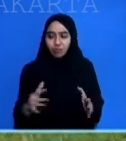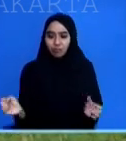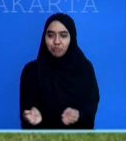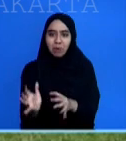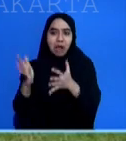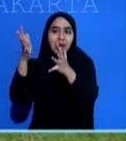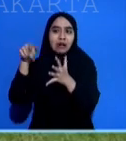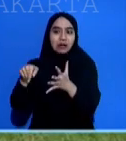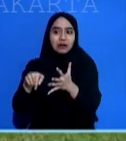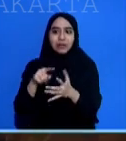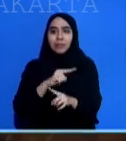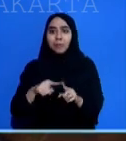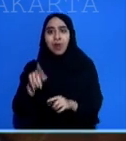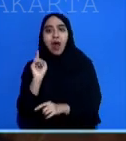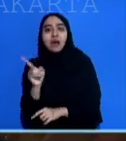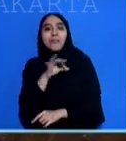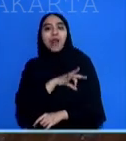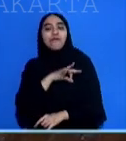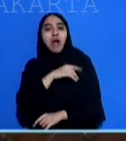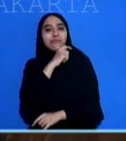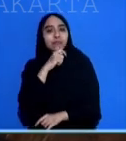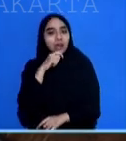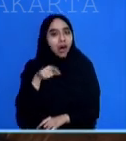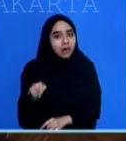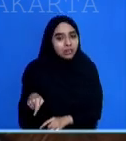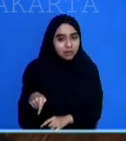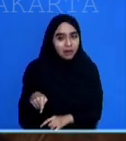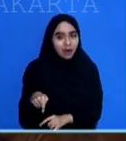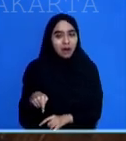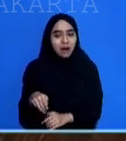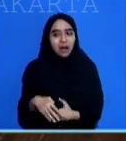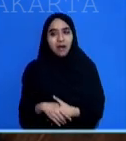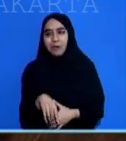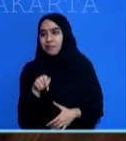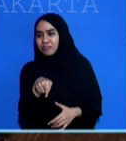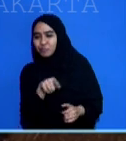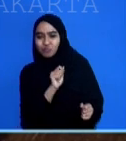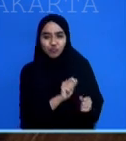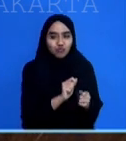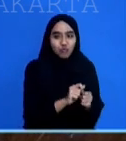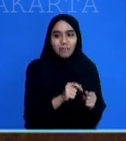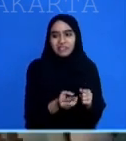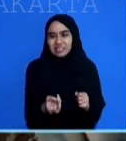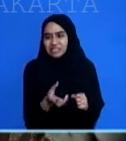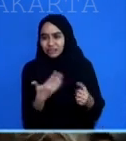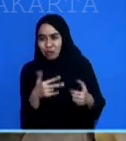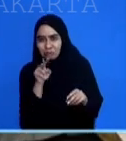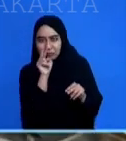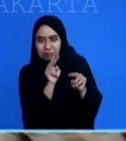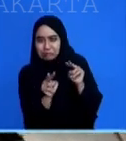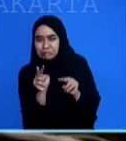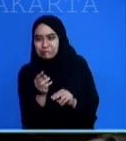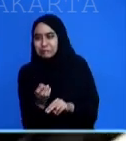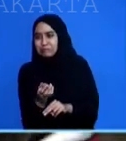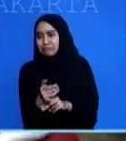Ternyata itu bermanfaat sekali. Minuman khas Yogyakarta ini diproduksi secara sederhana dengan bahan-bahan yang banyak dijumpai di sekitar wilayahnya